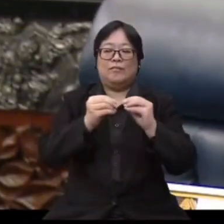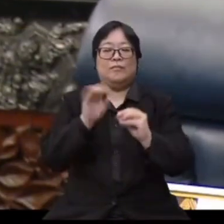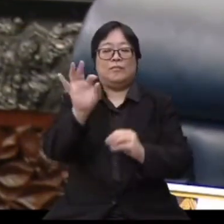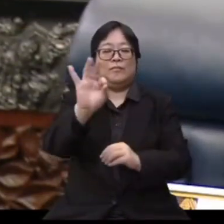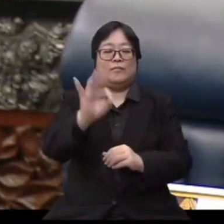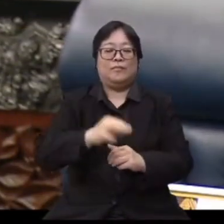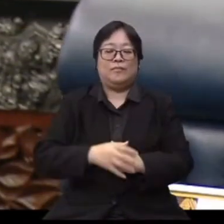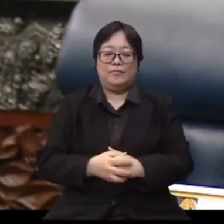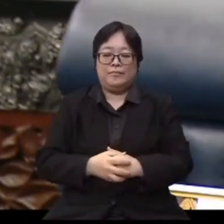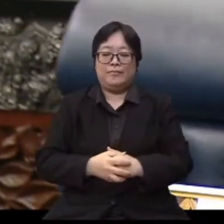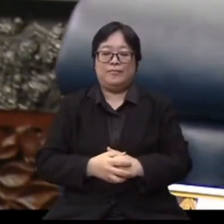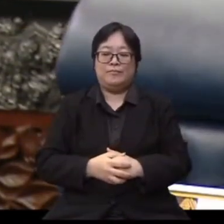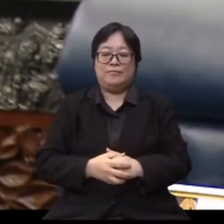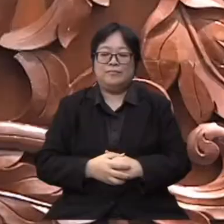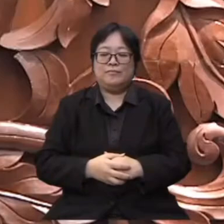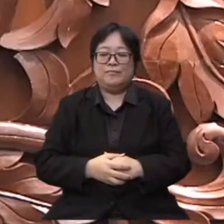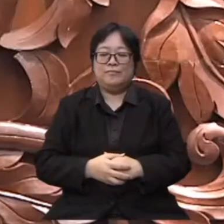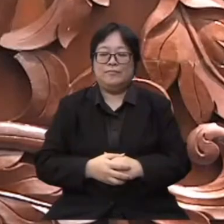nombor 9.